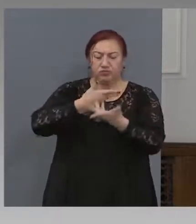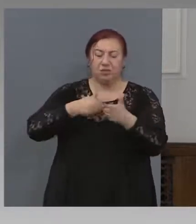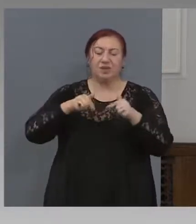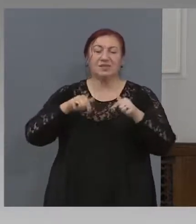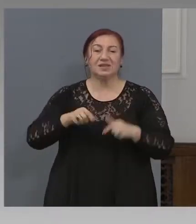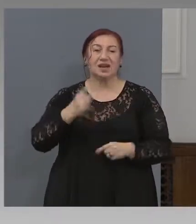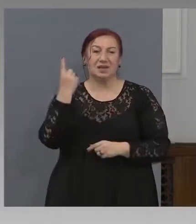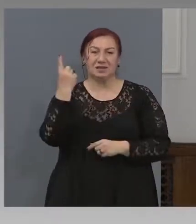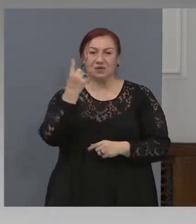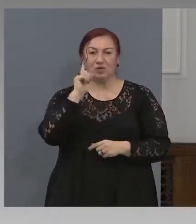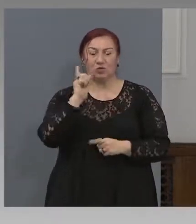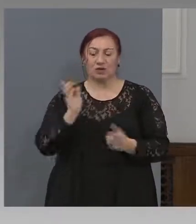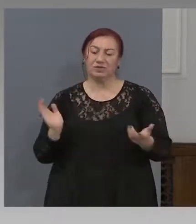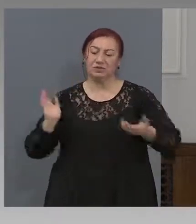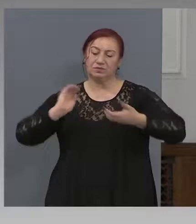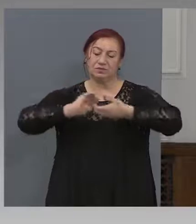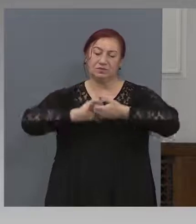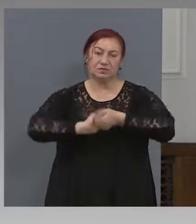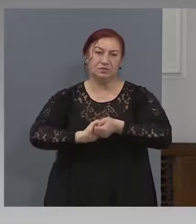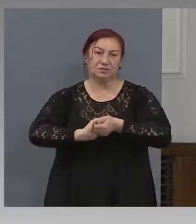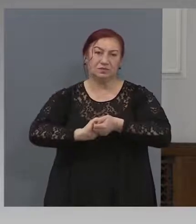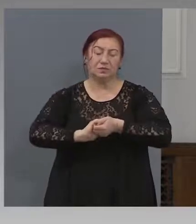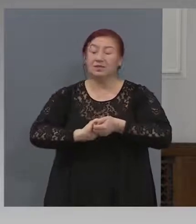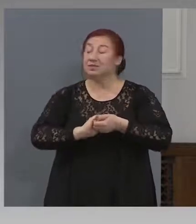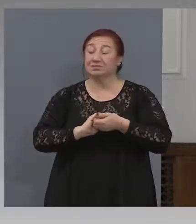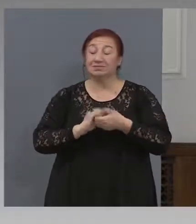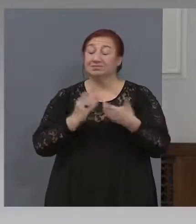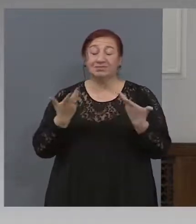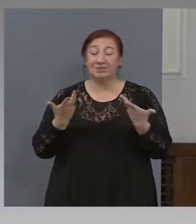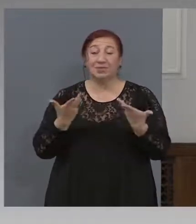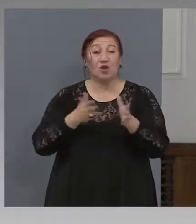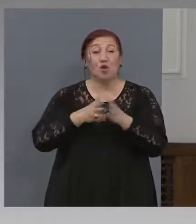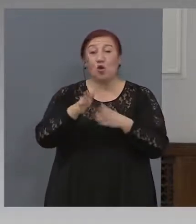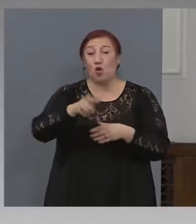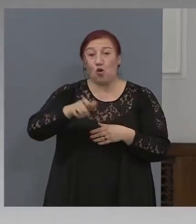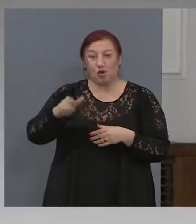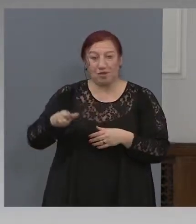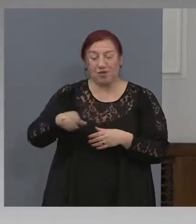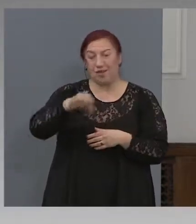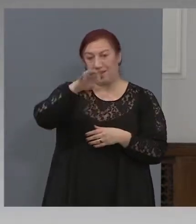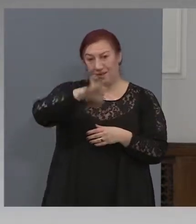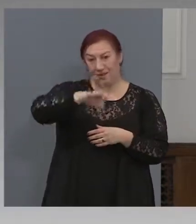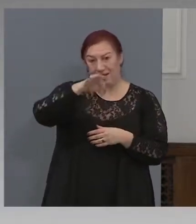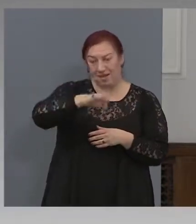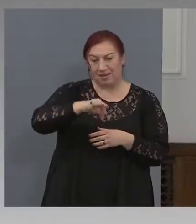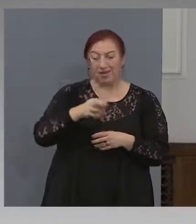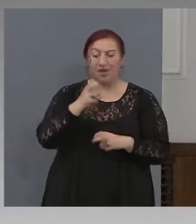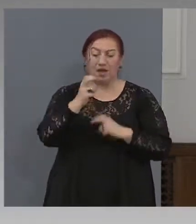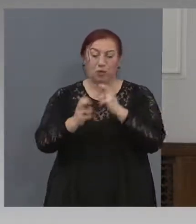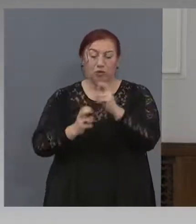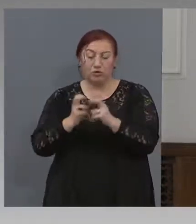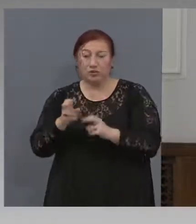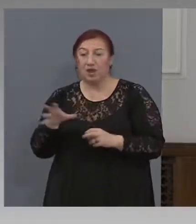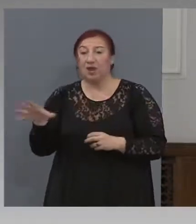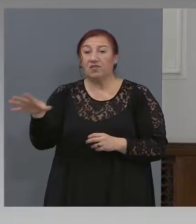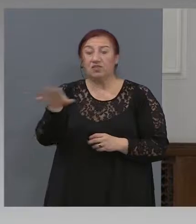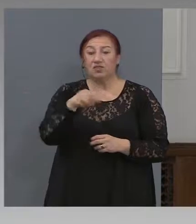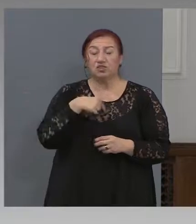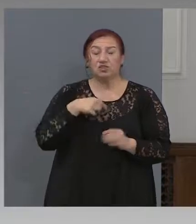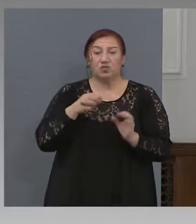обединим, защото хората, клиентите, производителите, всички са в трудно